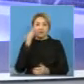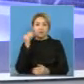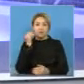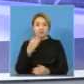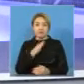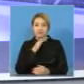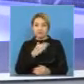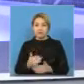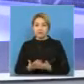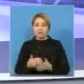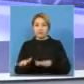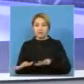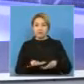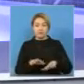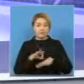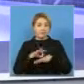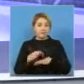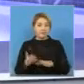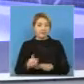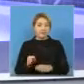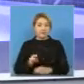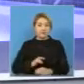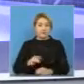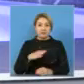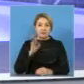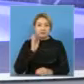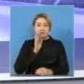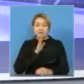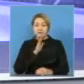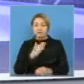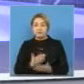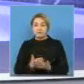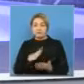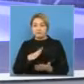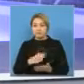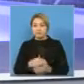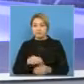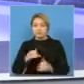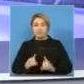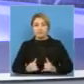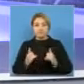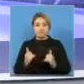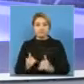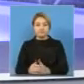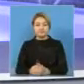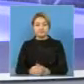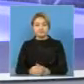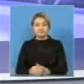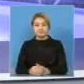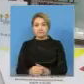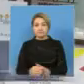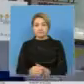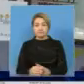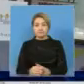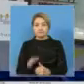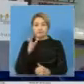время торжественного мероприятия, прошедшего в райцентре, девушка вновь была удостоена почести. Подробности смотрите далее.